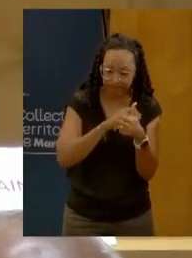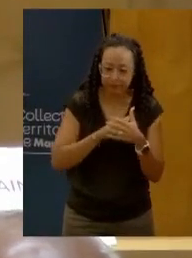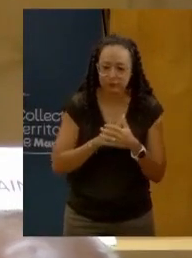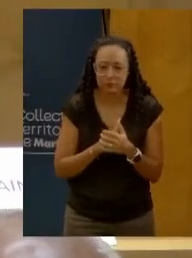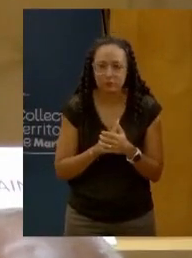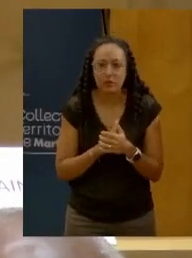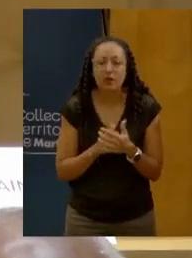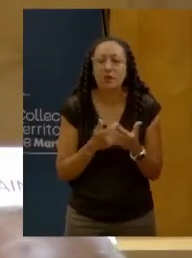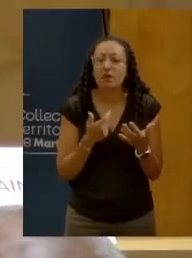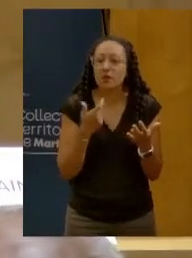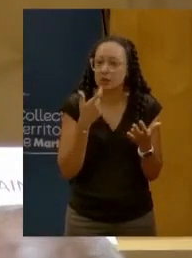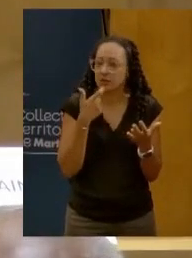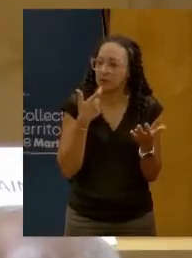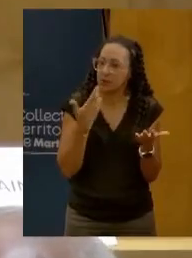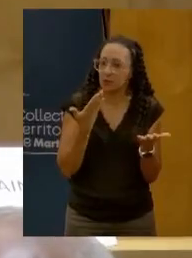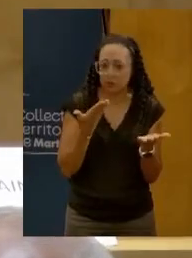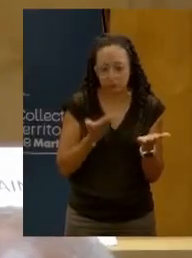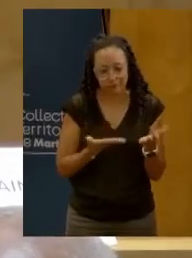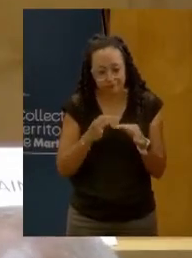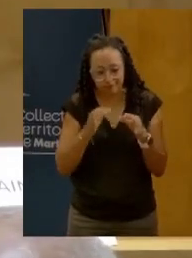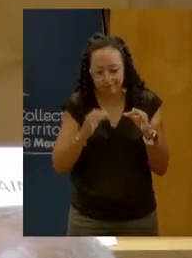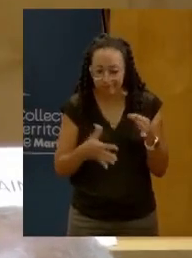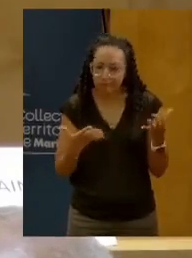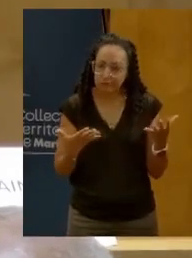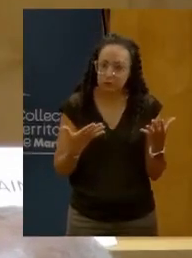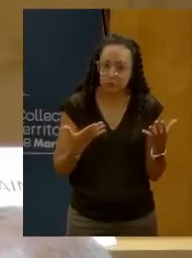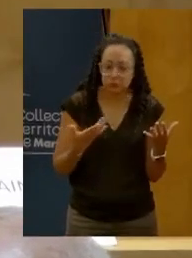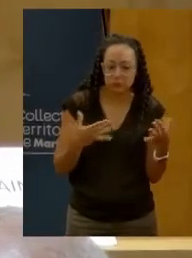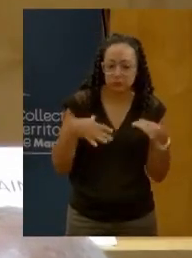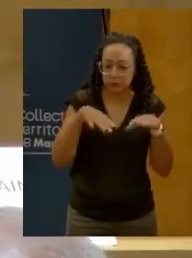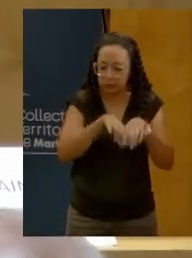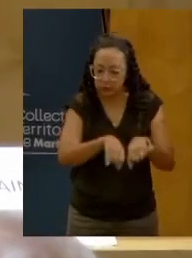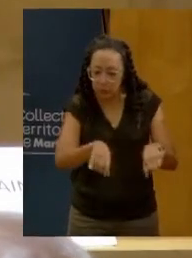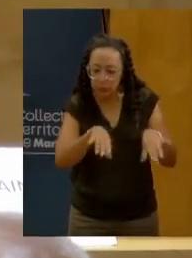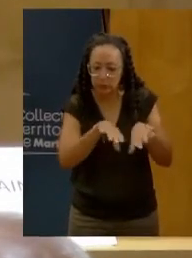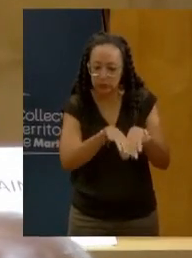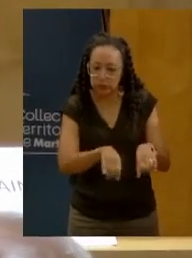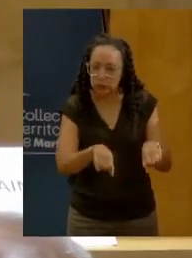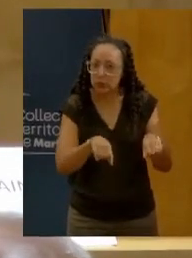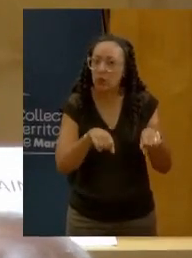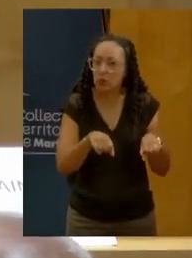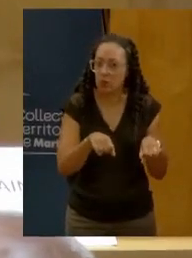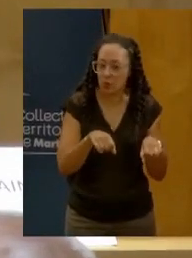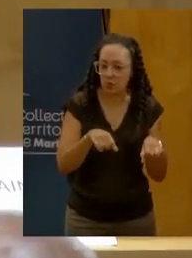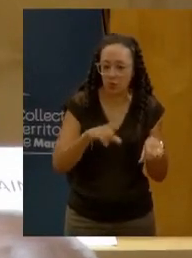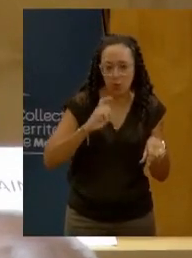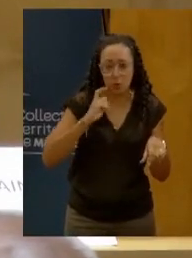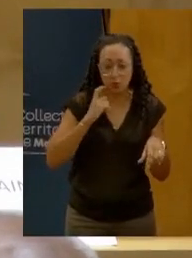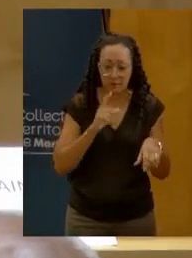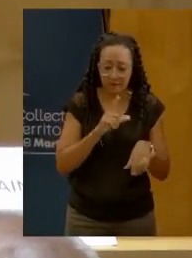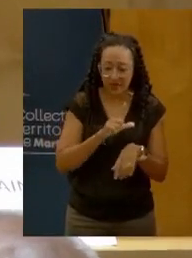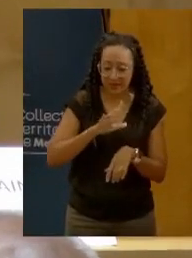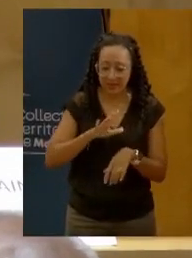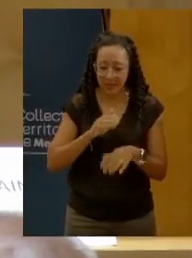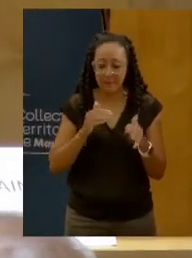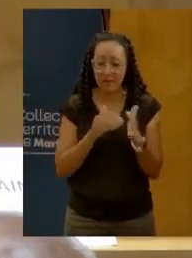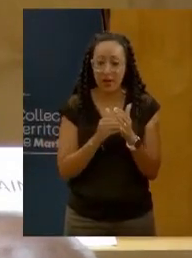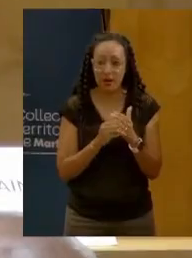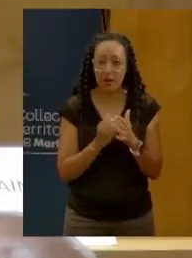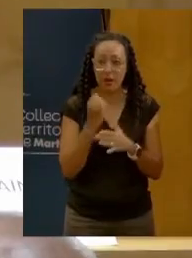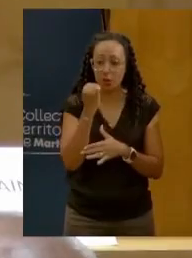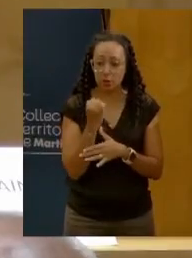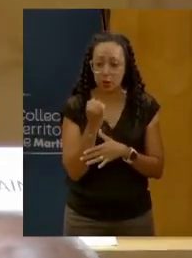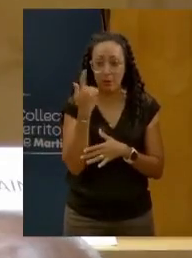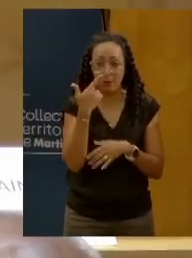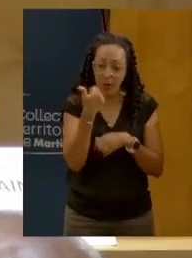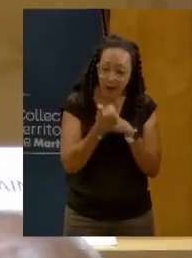sommes arrivés actuellement à ne produire, et c'est dit dans le rapport, que l'on tourne de 25 000 tonnes 26. Par